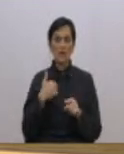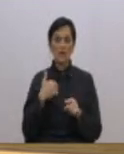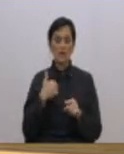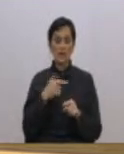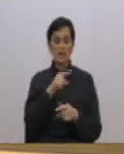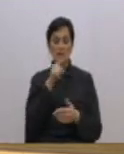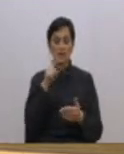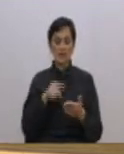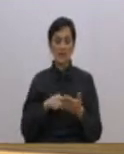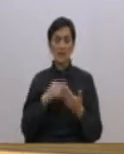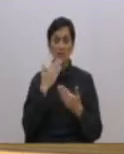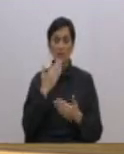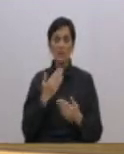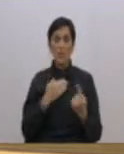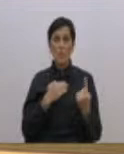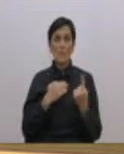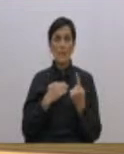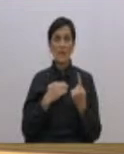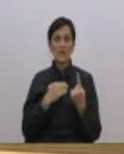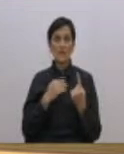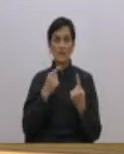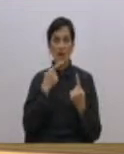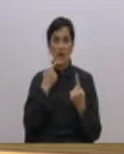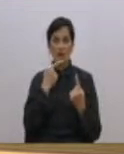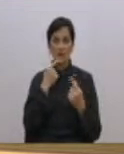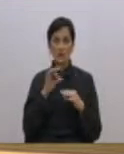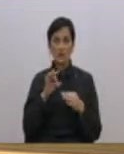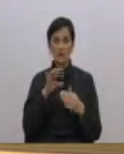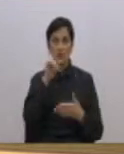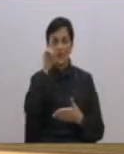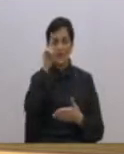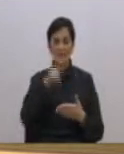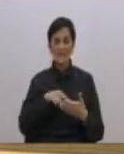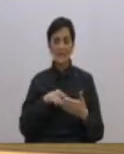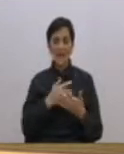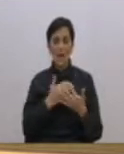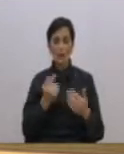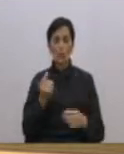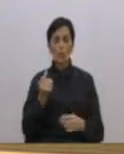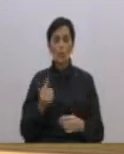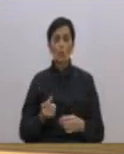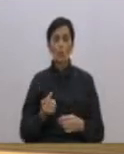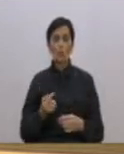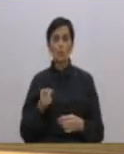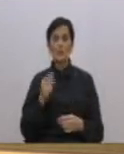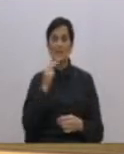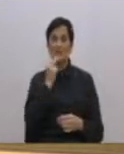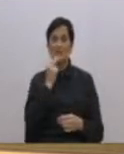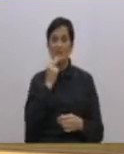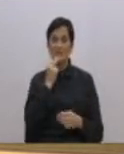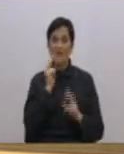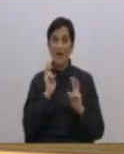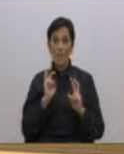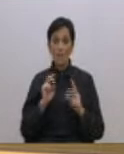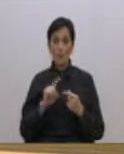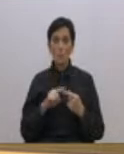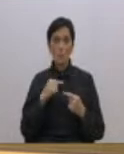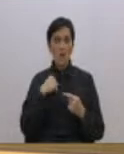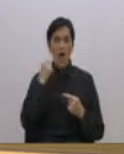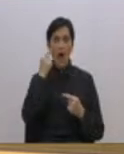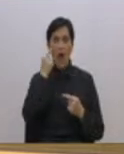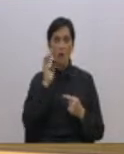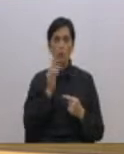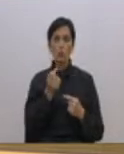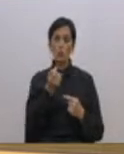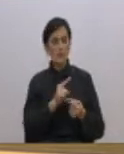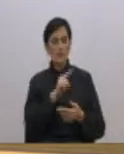სახით გამოვეხმაურო. Პირველი, აქ ითქვა რელიგიური უმცირესობების კონტექსტში ყვებასთან მიმართები. Თუმცა მე არ მგონია, რომ ეს უმცირესობის